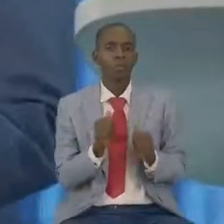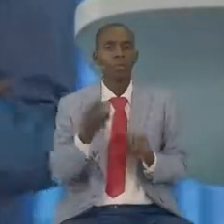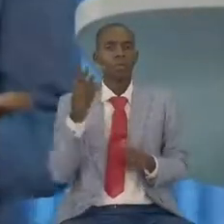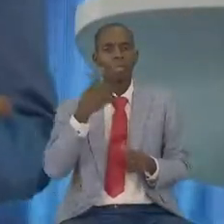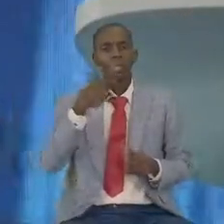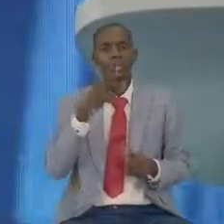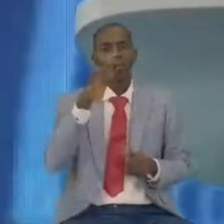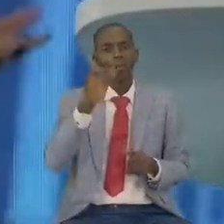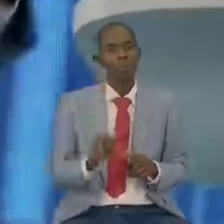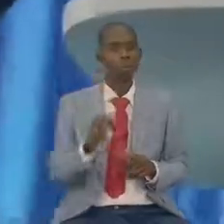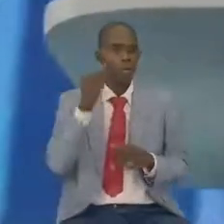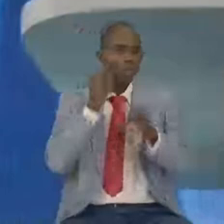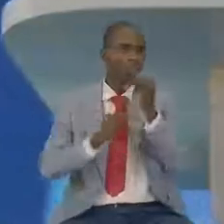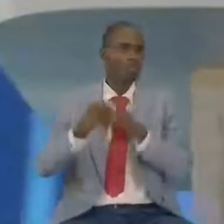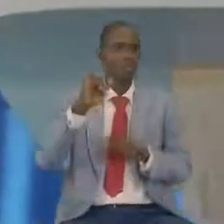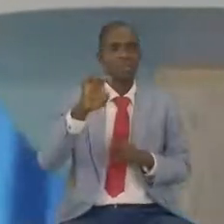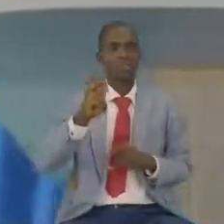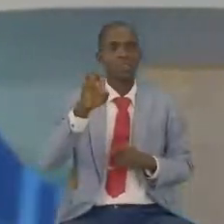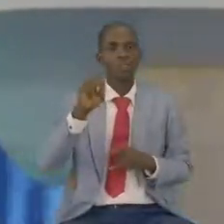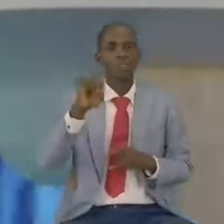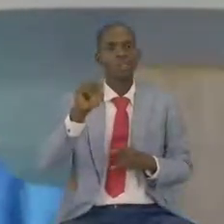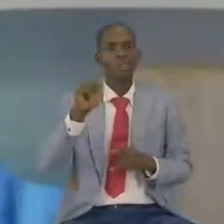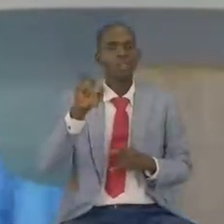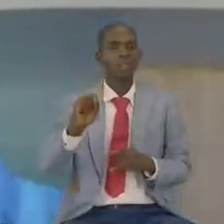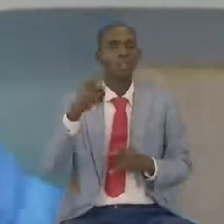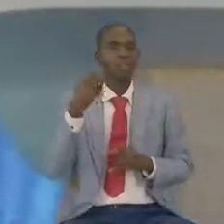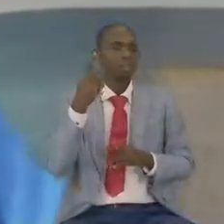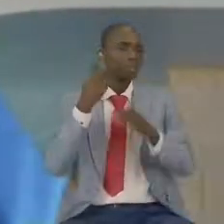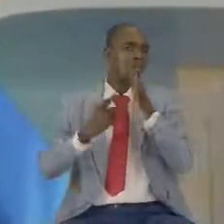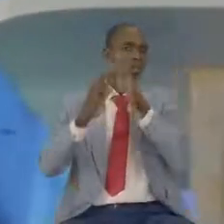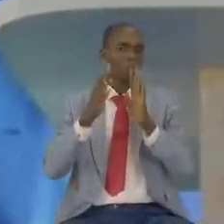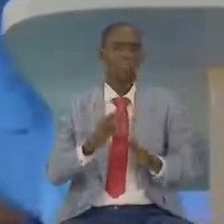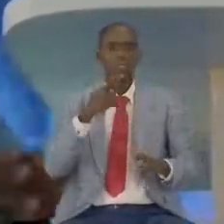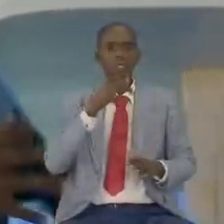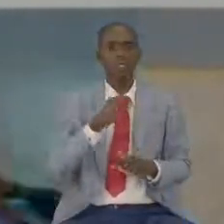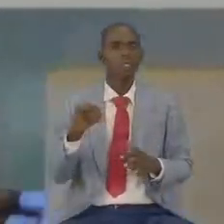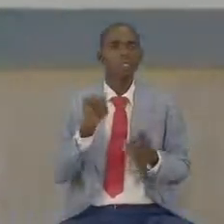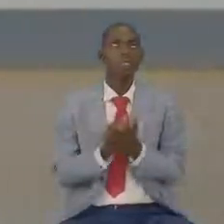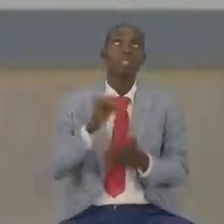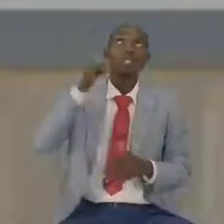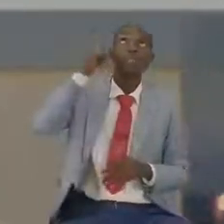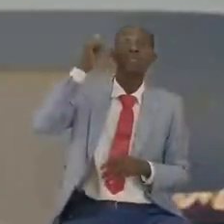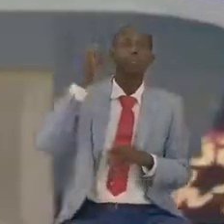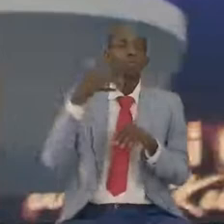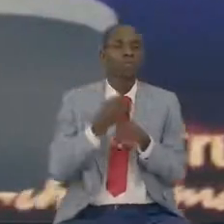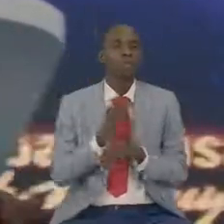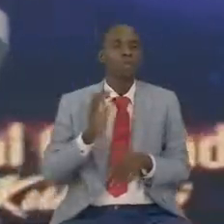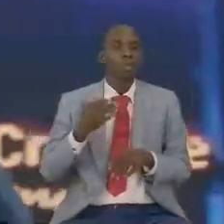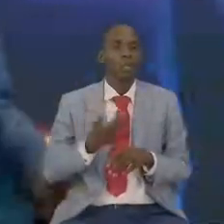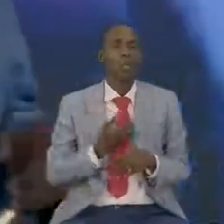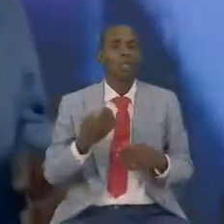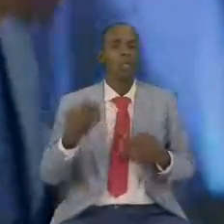le prophète, disant, il a pris nos infirmités et il s'est chargé de nos